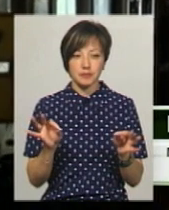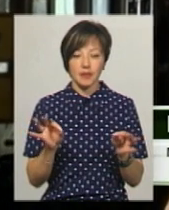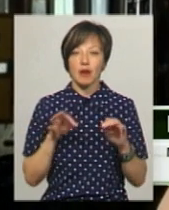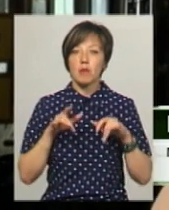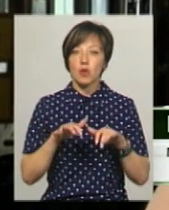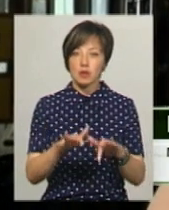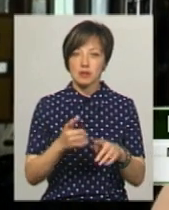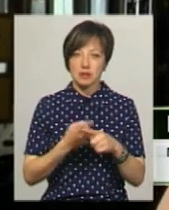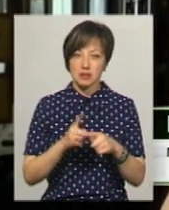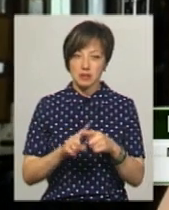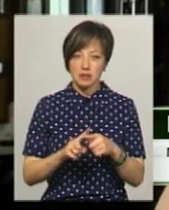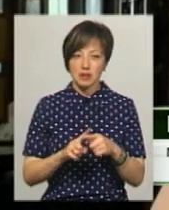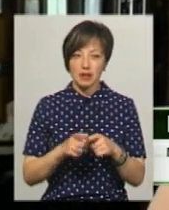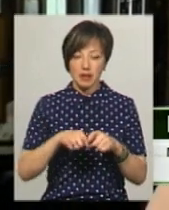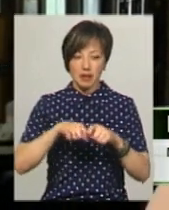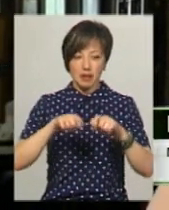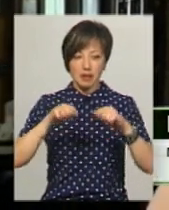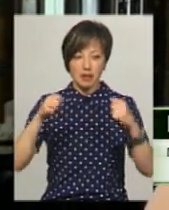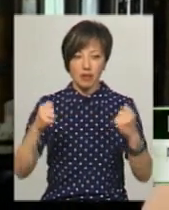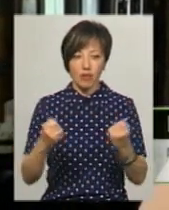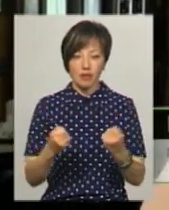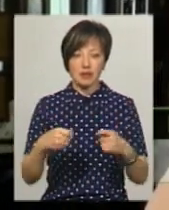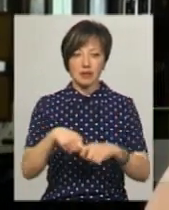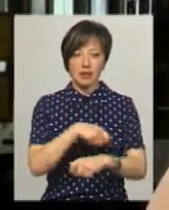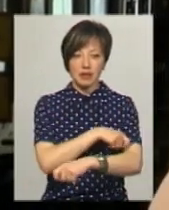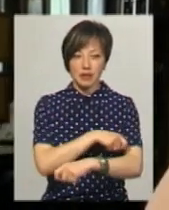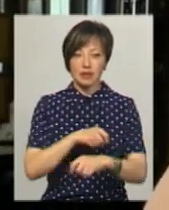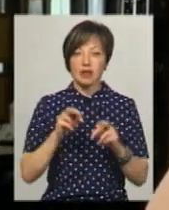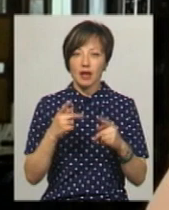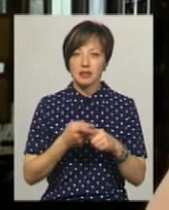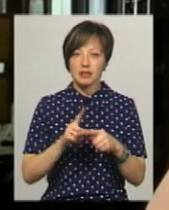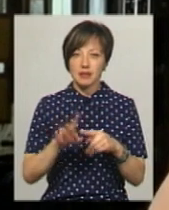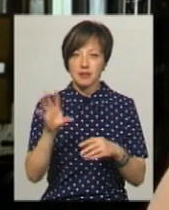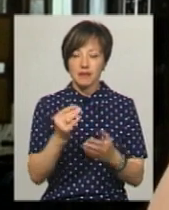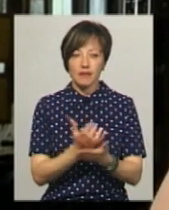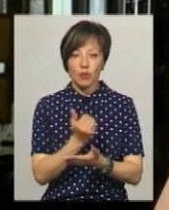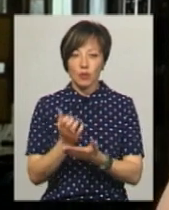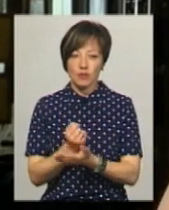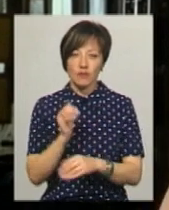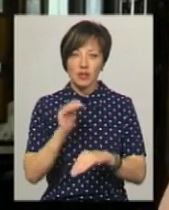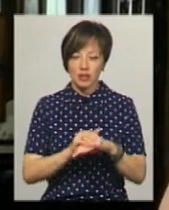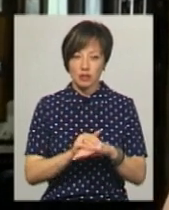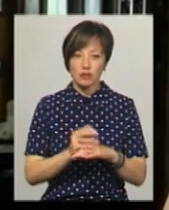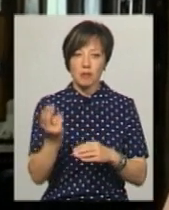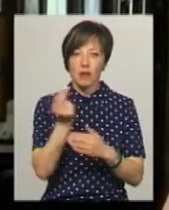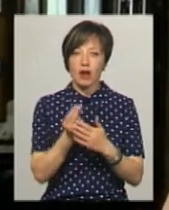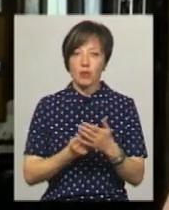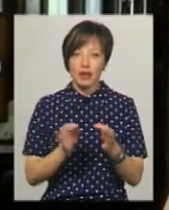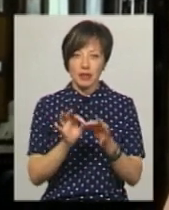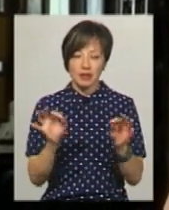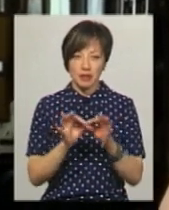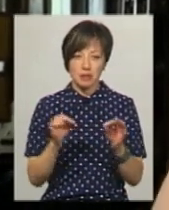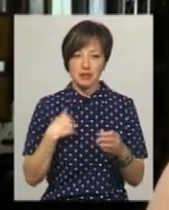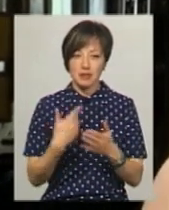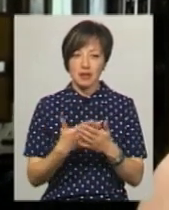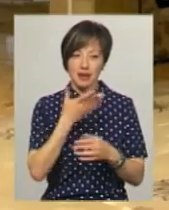процес сам, натягування рамки тканиною, як воно це все виходить. Фактично малює нитками, наскільки